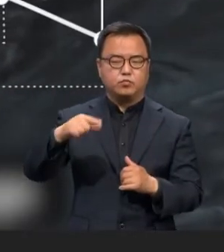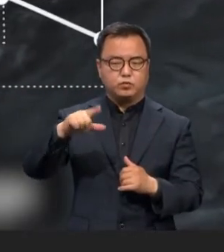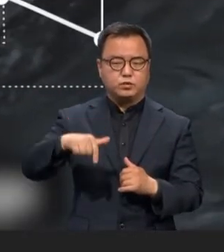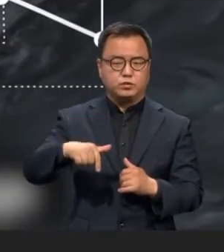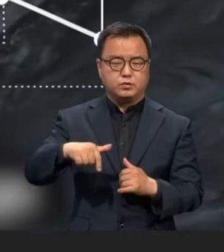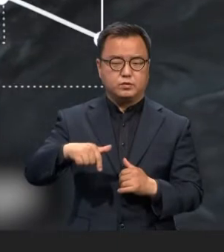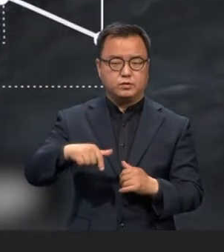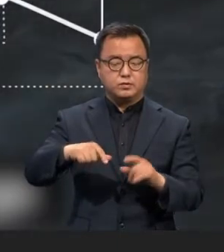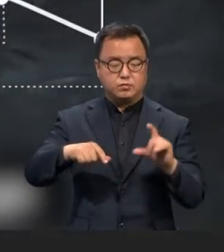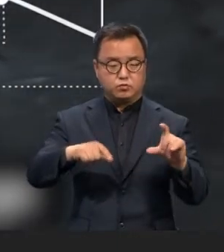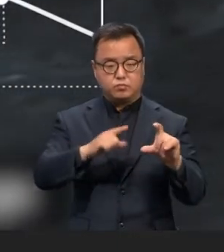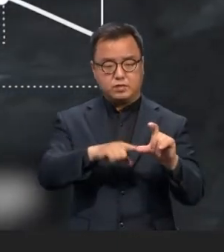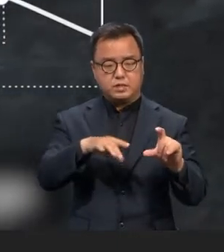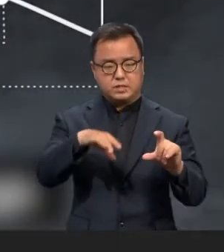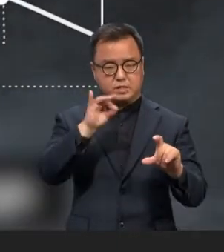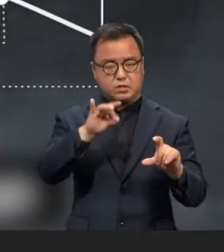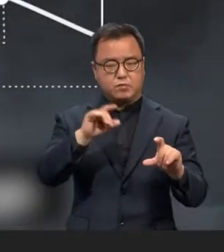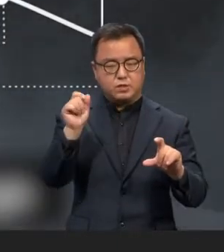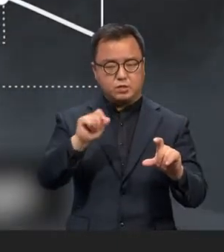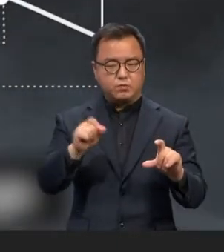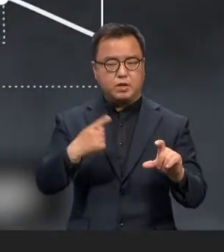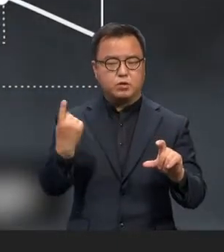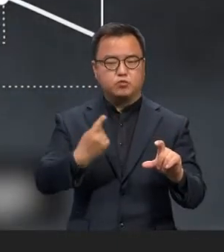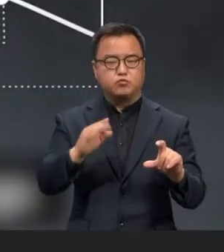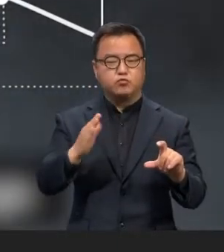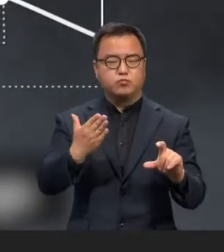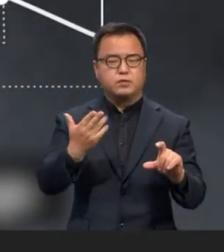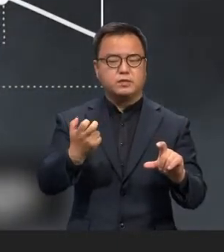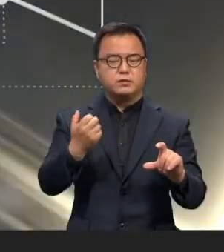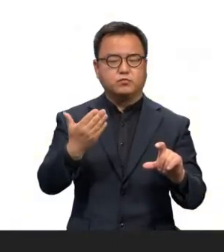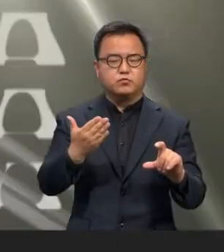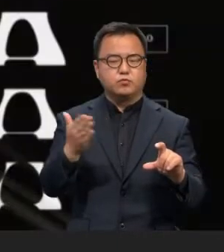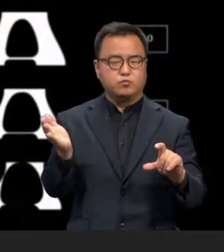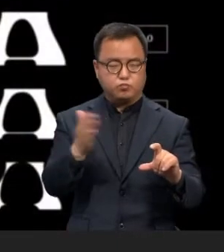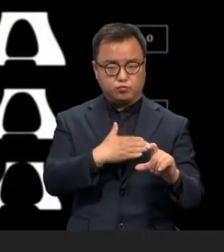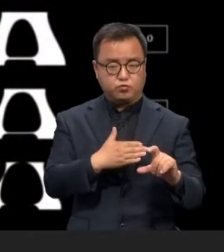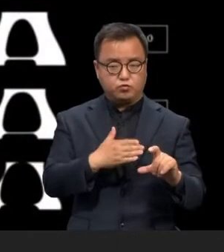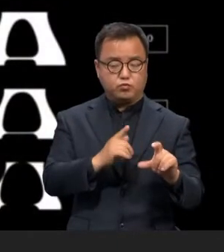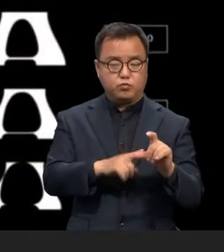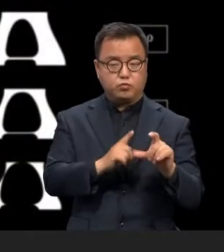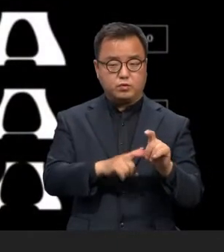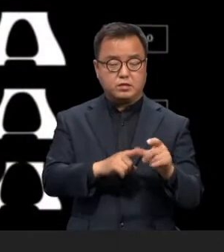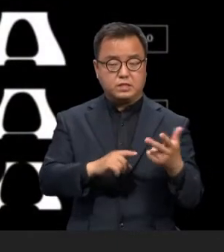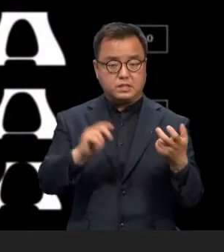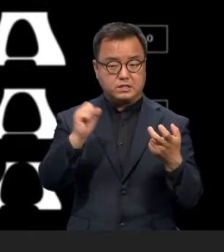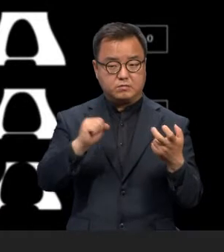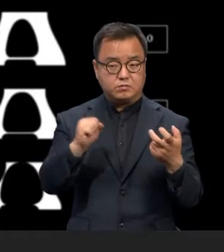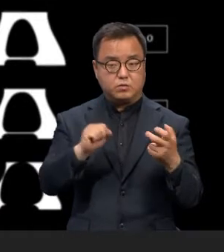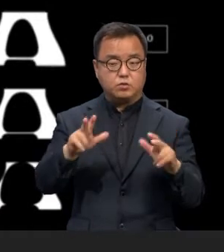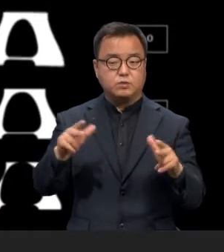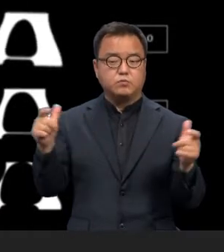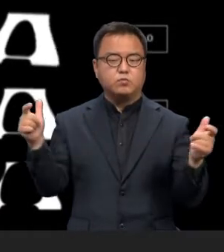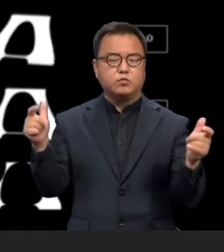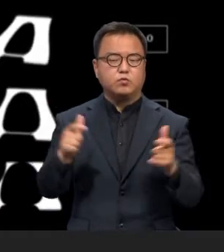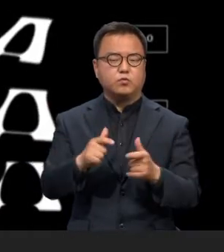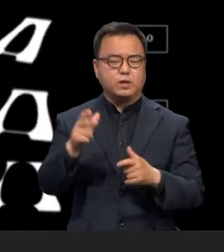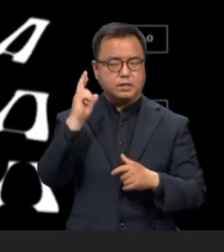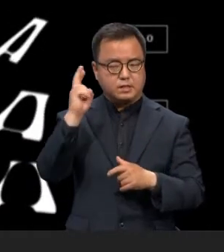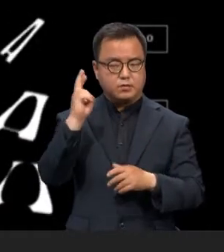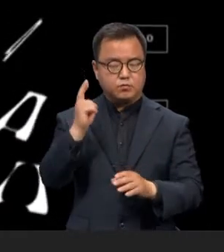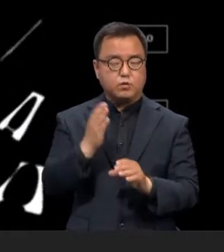기록한 1979년부터 1979년에 비해 북극 해빙이 70%가량 줄어들 것으로 예측하고